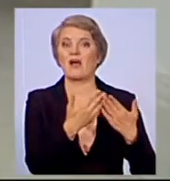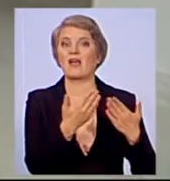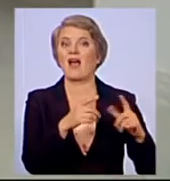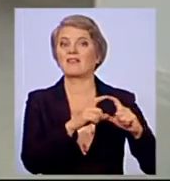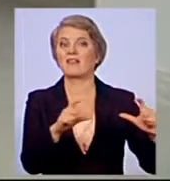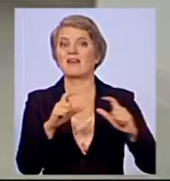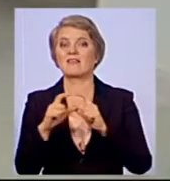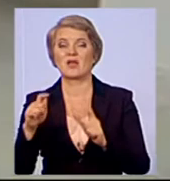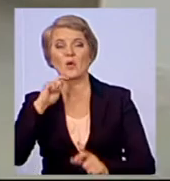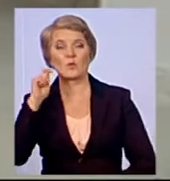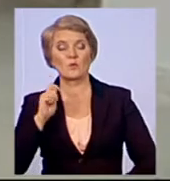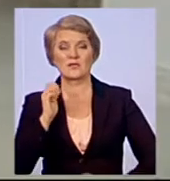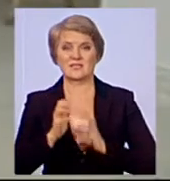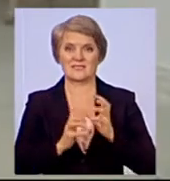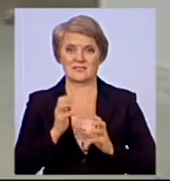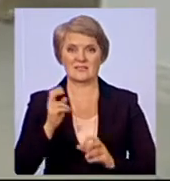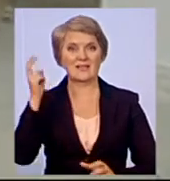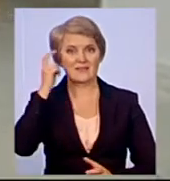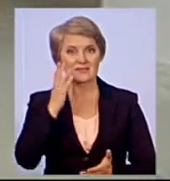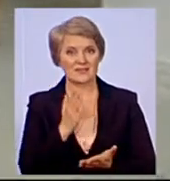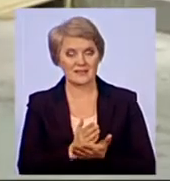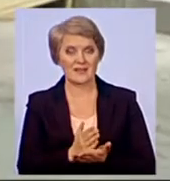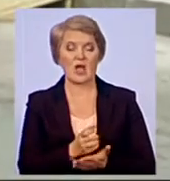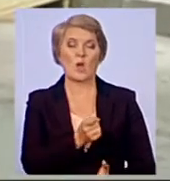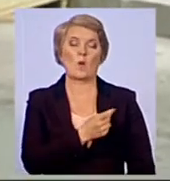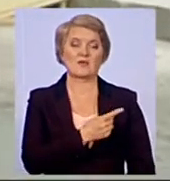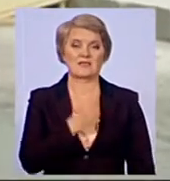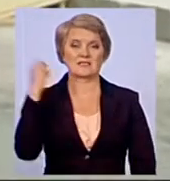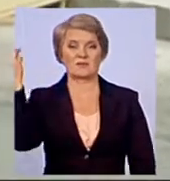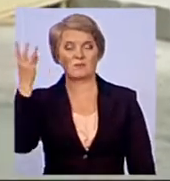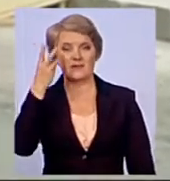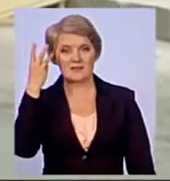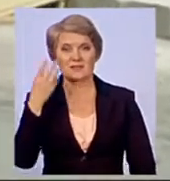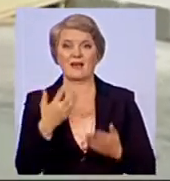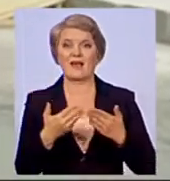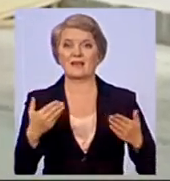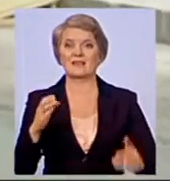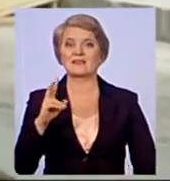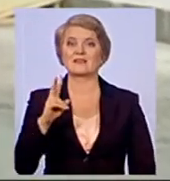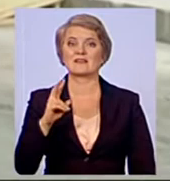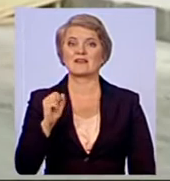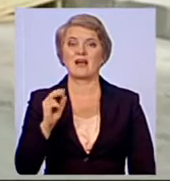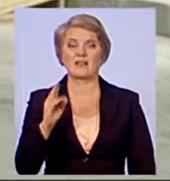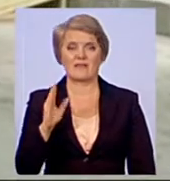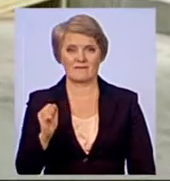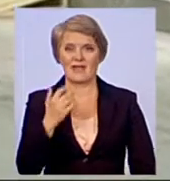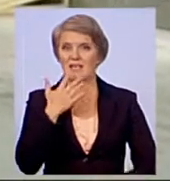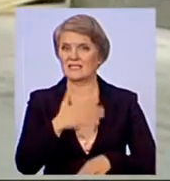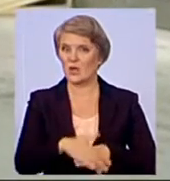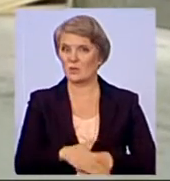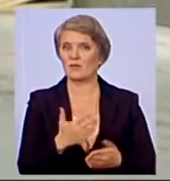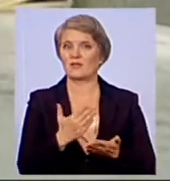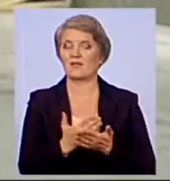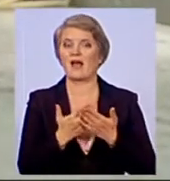Зокрема, окрім київських галерей, представлені одеські, хмельницькі, а також галереї Скайнева. А закордонних це